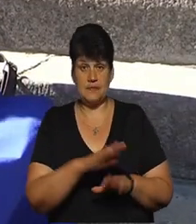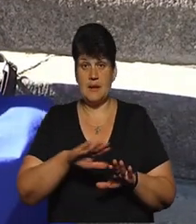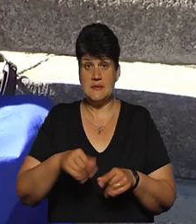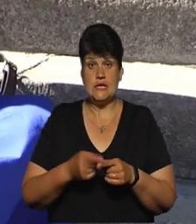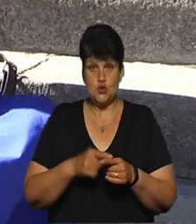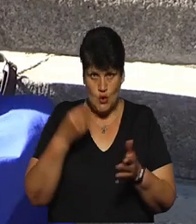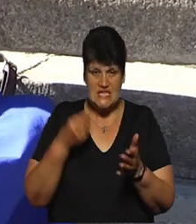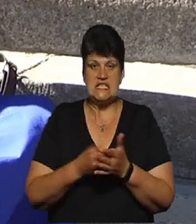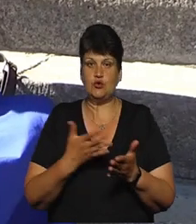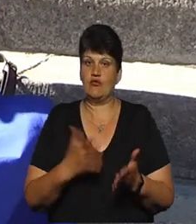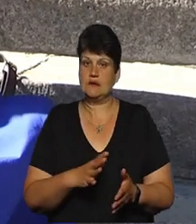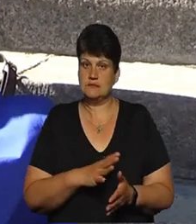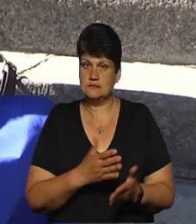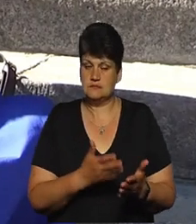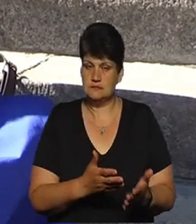цінували і потім